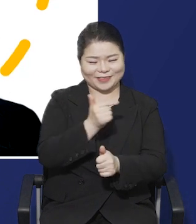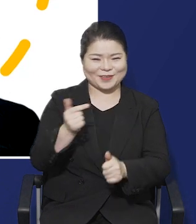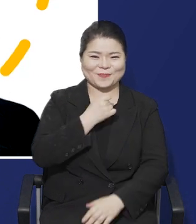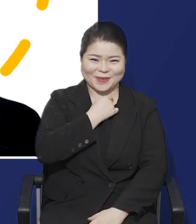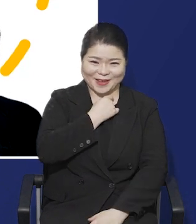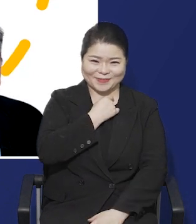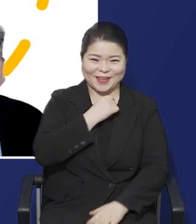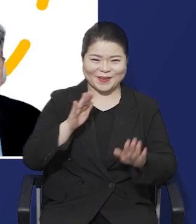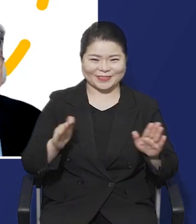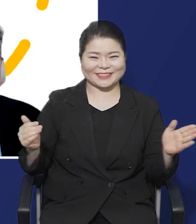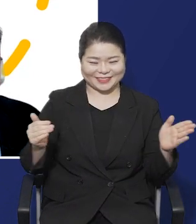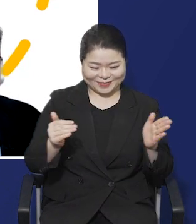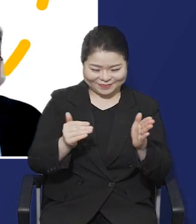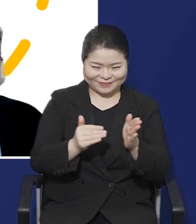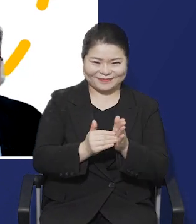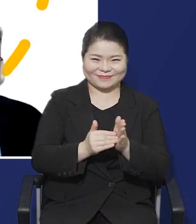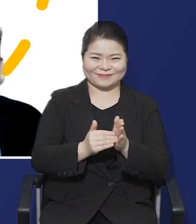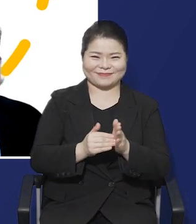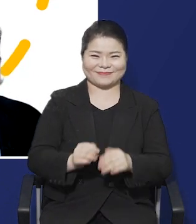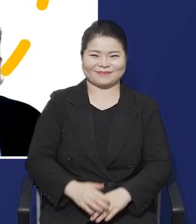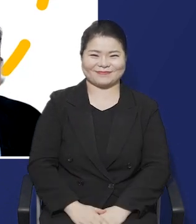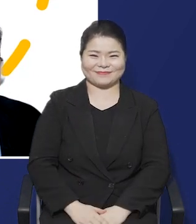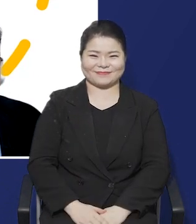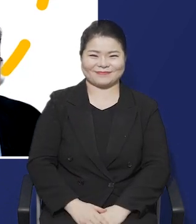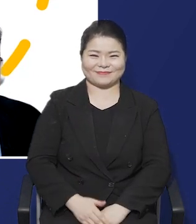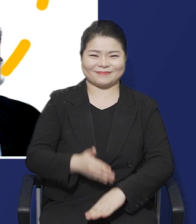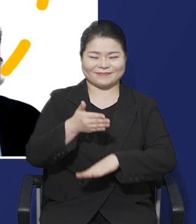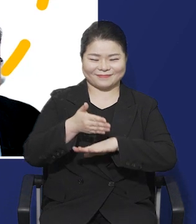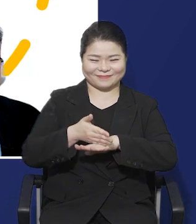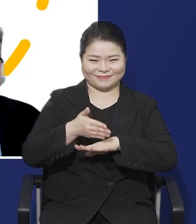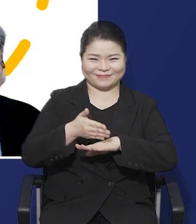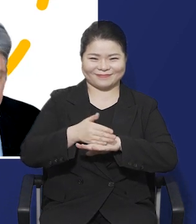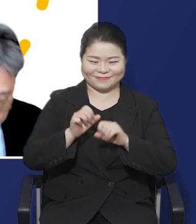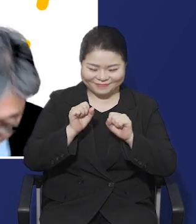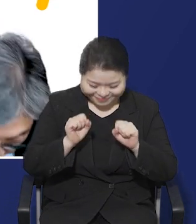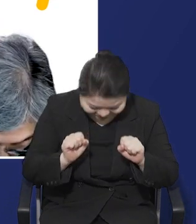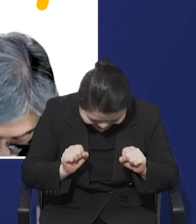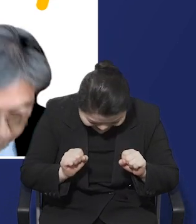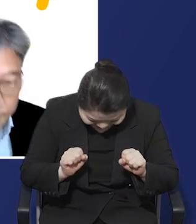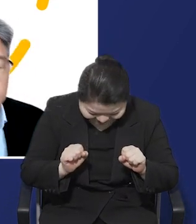바라며 이상 강의를 마치도록 하겠습니다. 감사합니다.